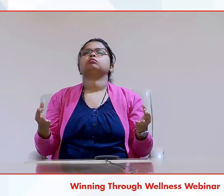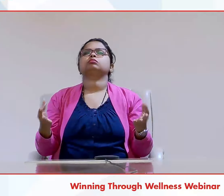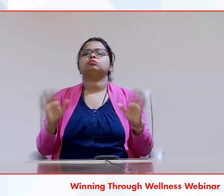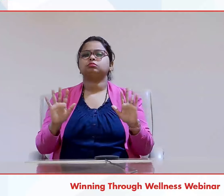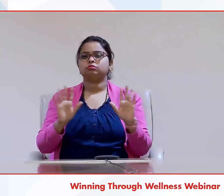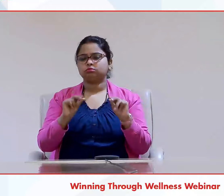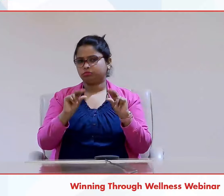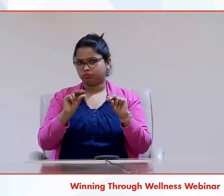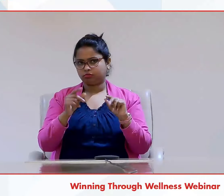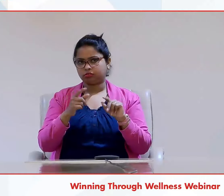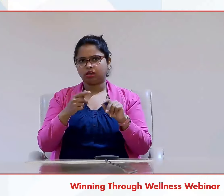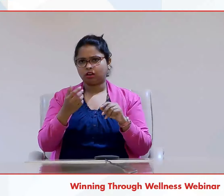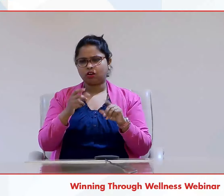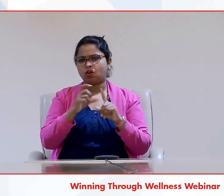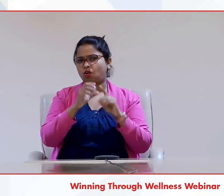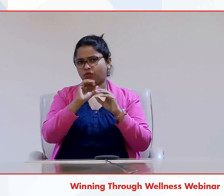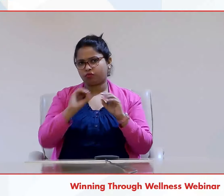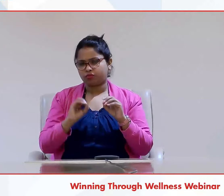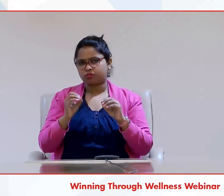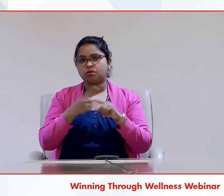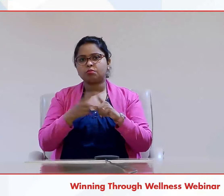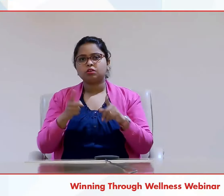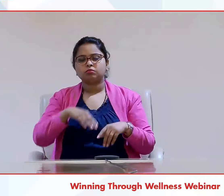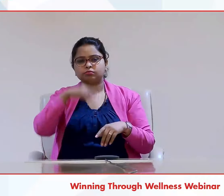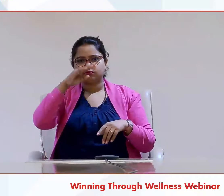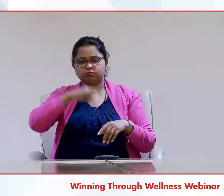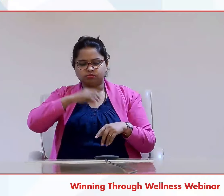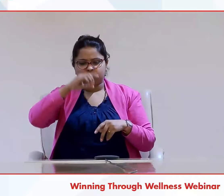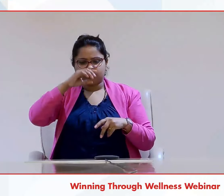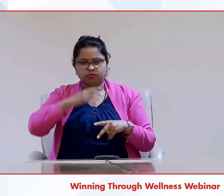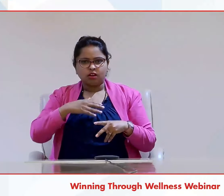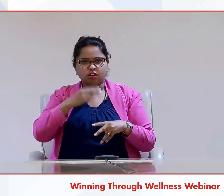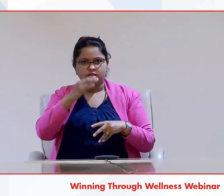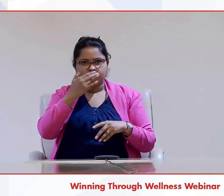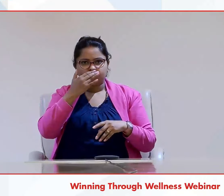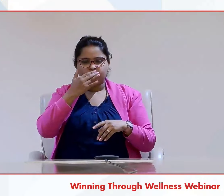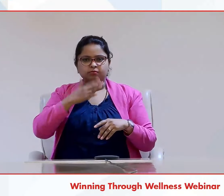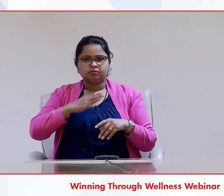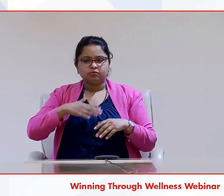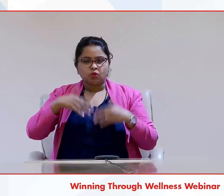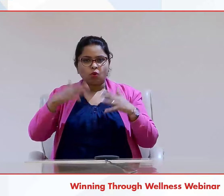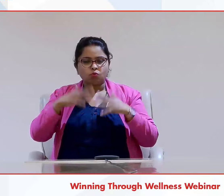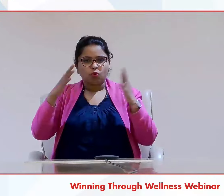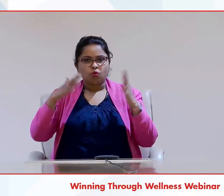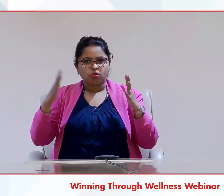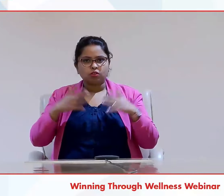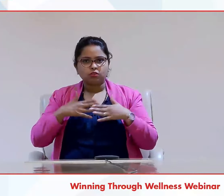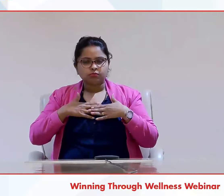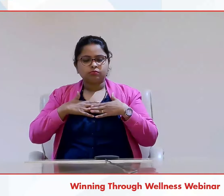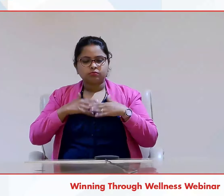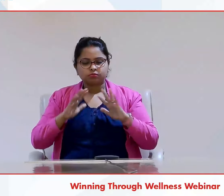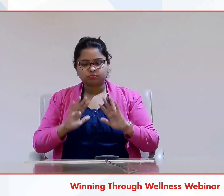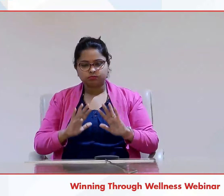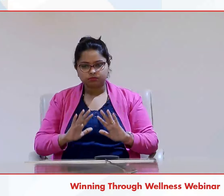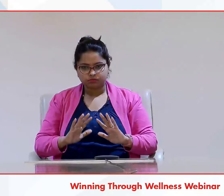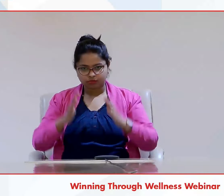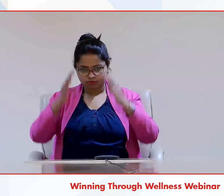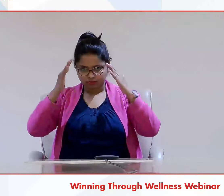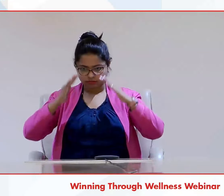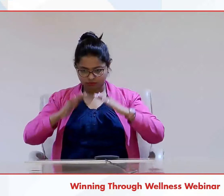आपकी breathing बहुत fast हो रही है, take a moment to say that I'm just going to sit still and just slow down my